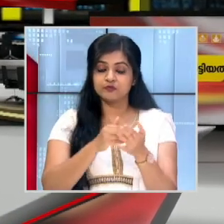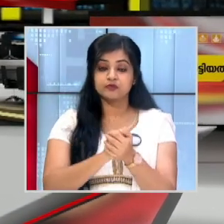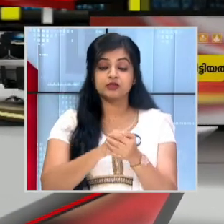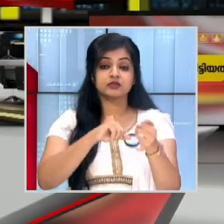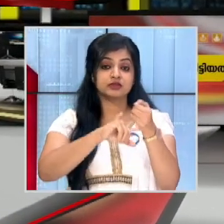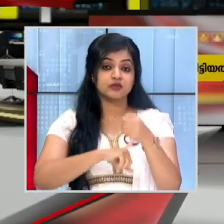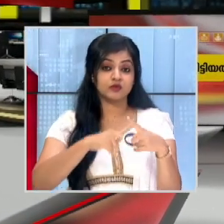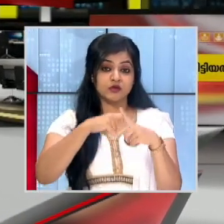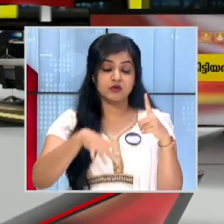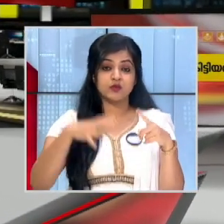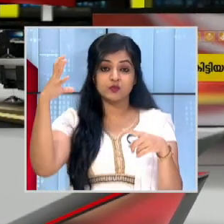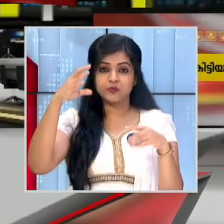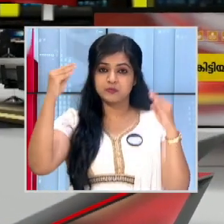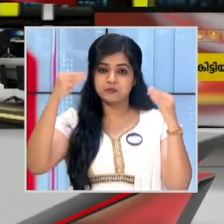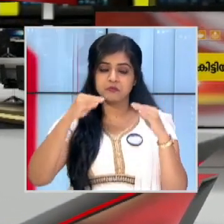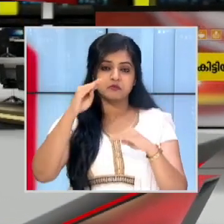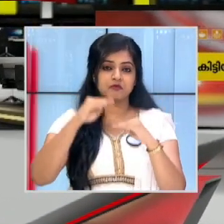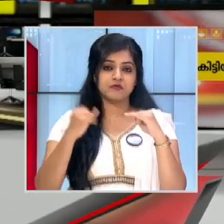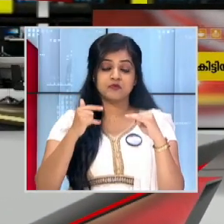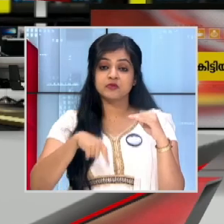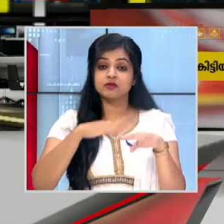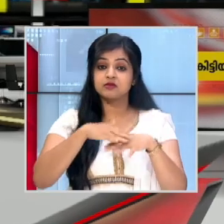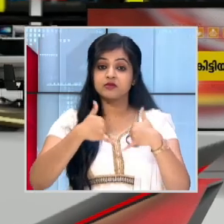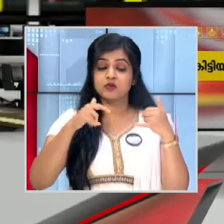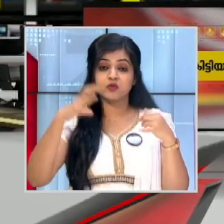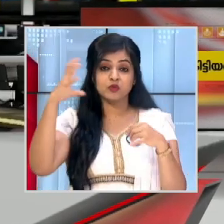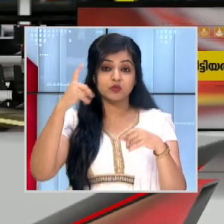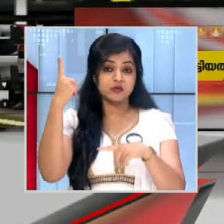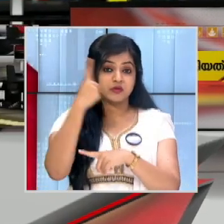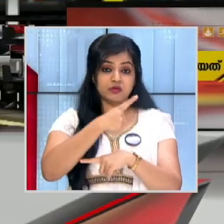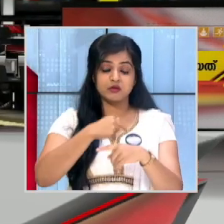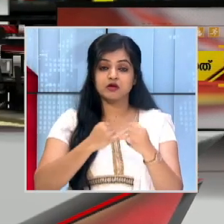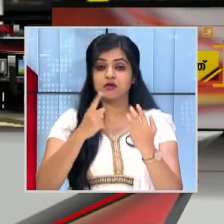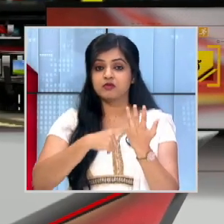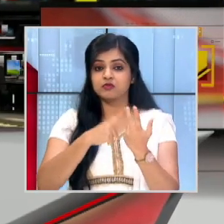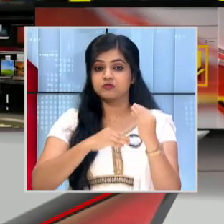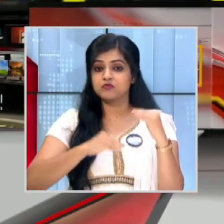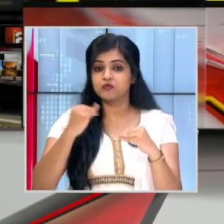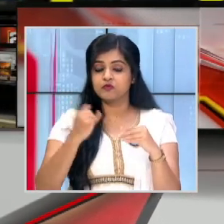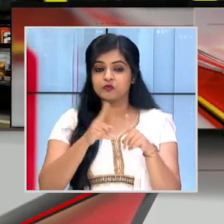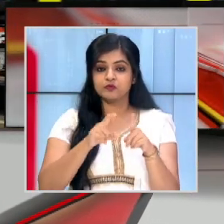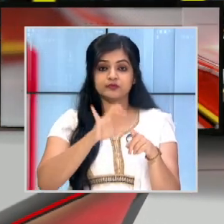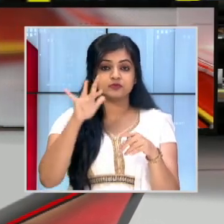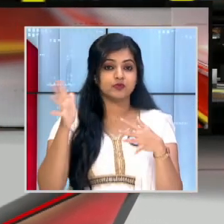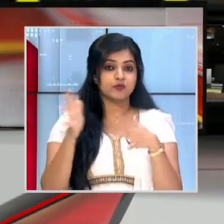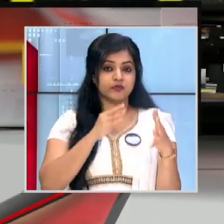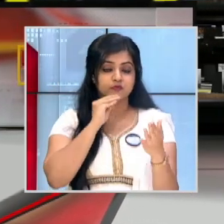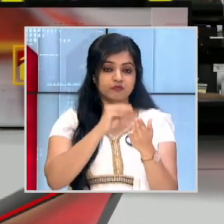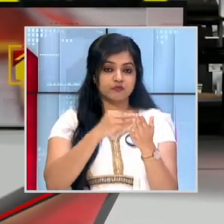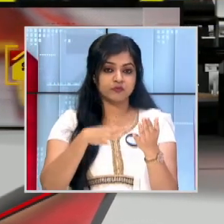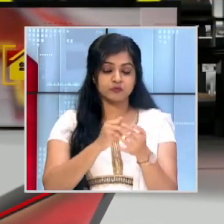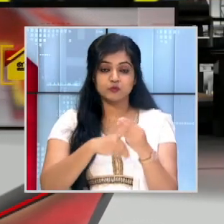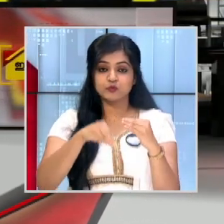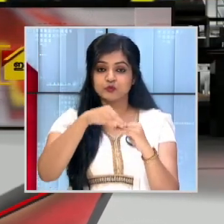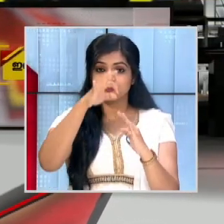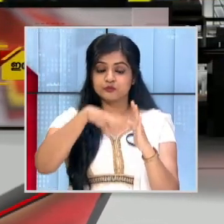തെക്കൻ കേരളത്തിൽ വേനൽ മഴ കുറയും. രാജ്യത്ത് ഇത്തവണ ഉഷ്ണതരംഗ ദിനങ്ങളുടെ എണ്ണം വർദ്ധിക്കാൻ സാധ്യതയെന്നും കേന്ദ്ര കാലാവസ്ഥാ വകുപ്പ് മുന്നറിയിപ്പ് നൽകി.